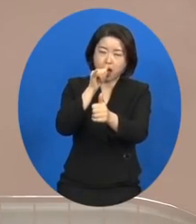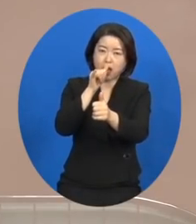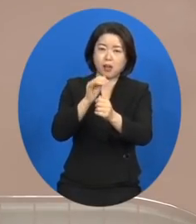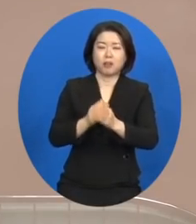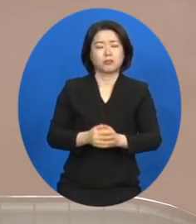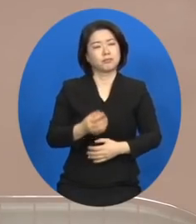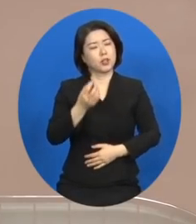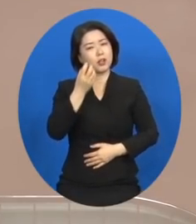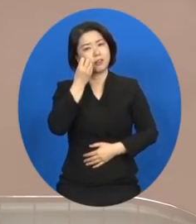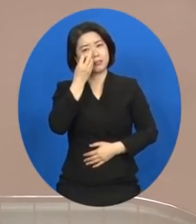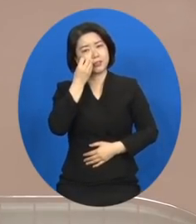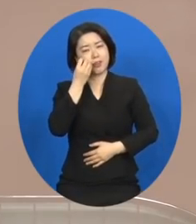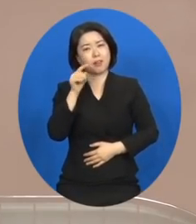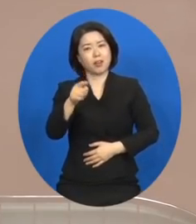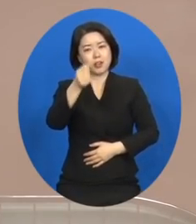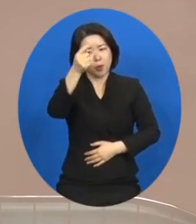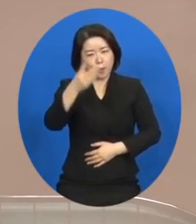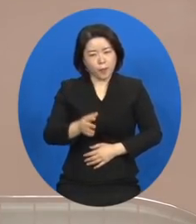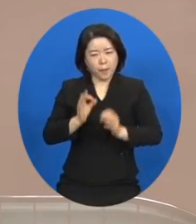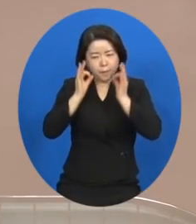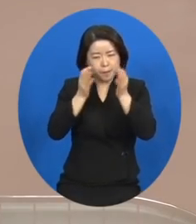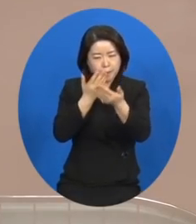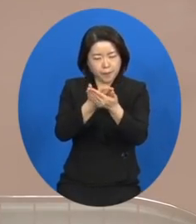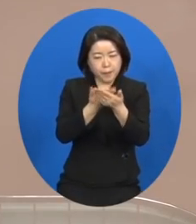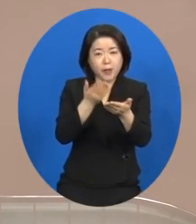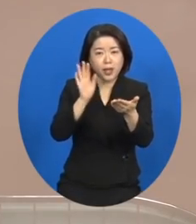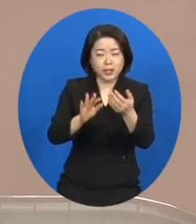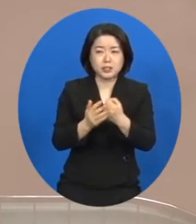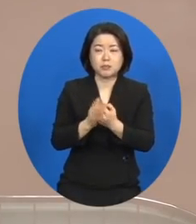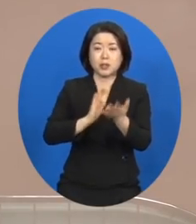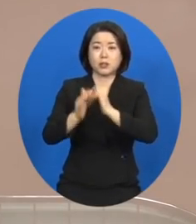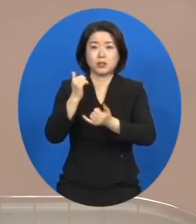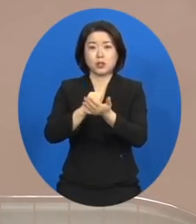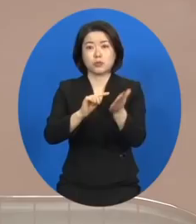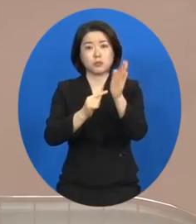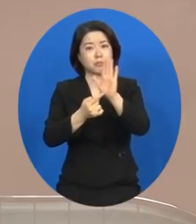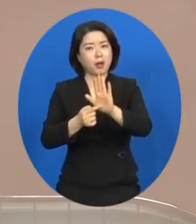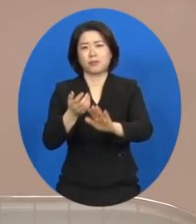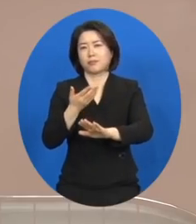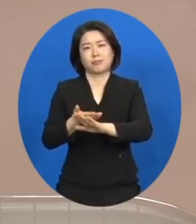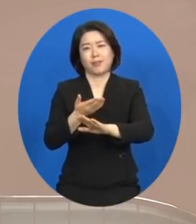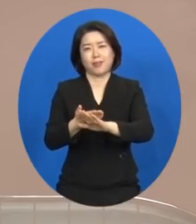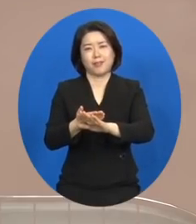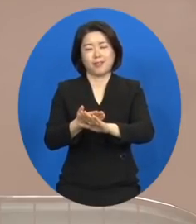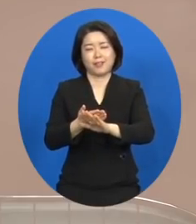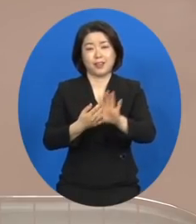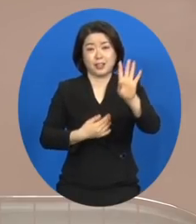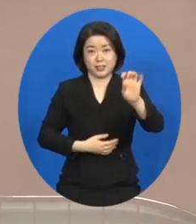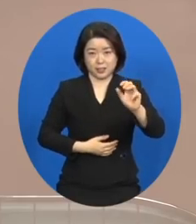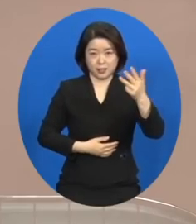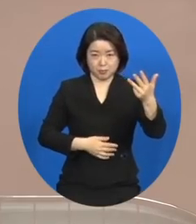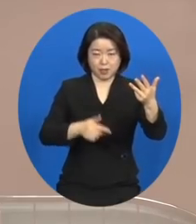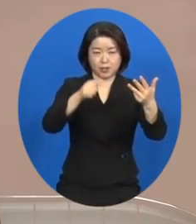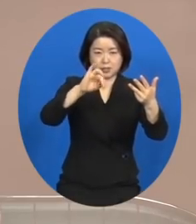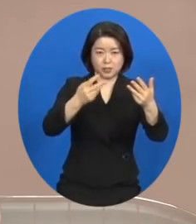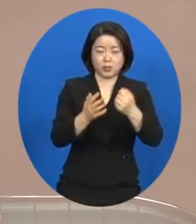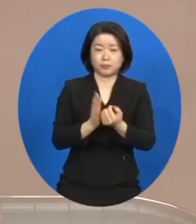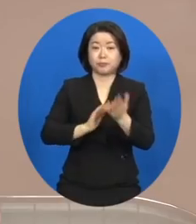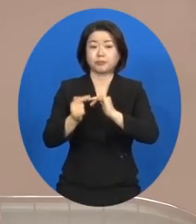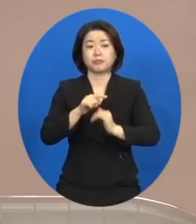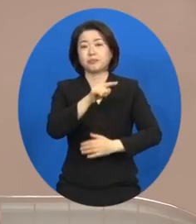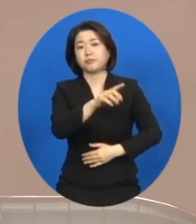불구하고 예수님의 반응은 우리가 예상하는 반응이 아닙니다. 48절에 이렇게 하시죠. 예수께서 그에게